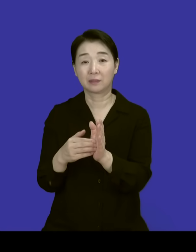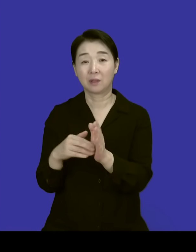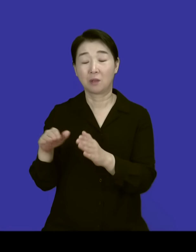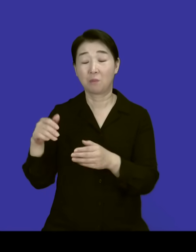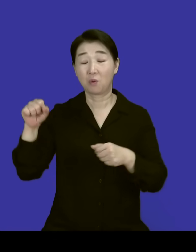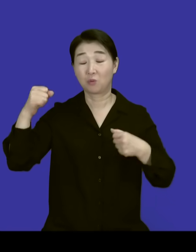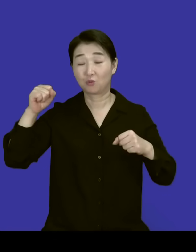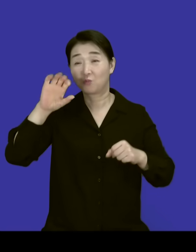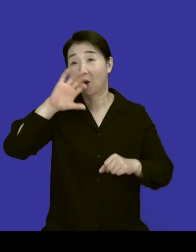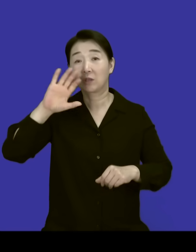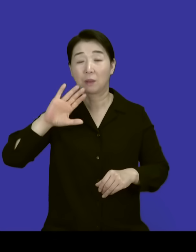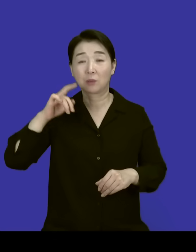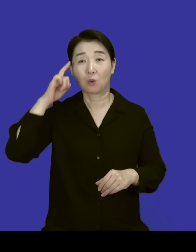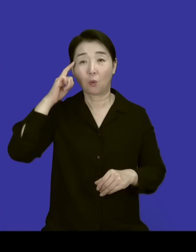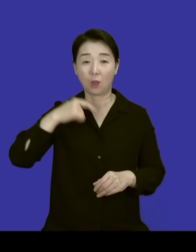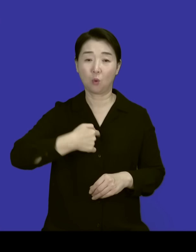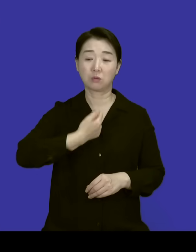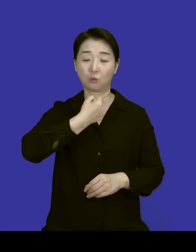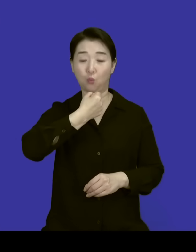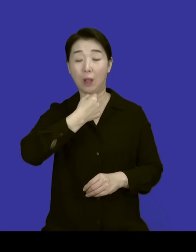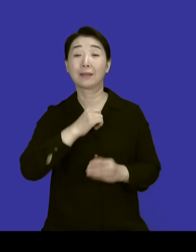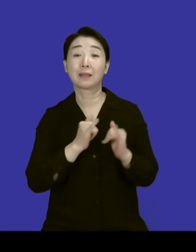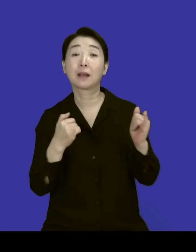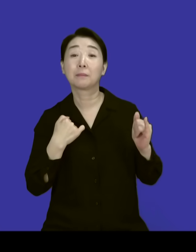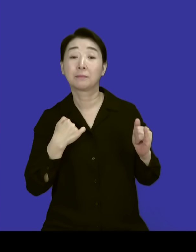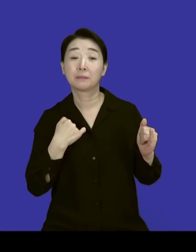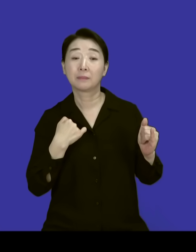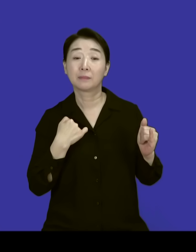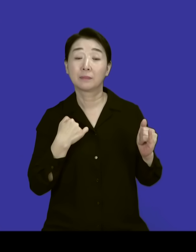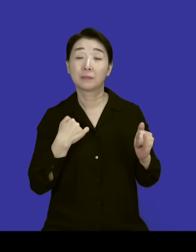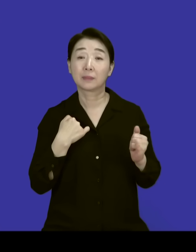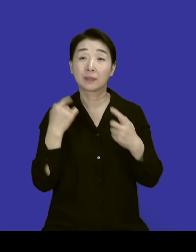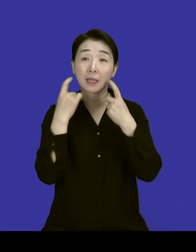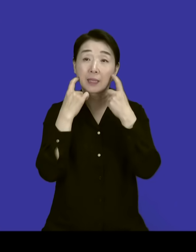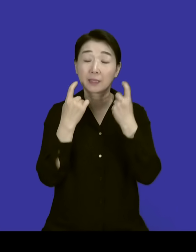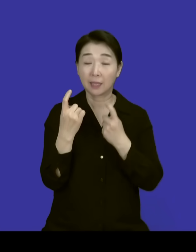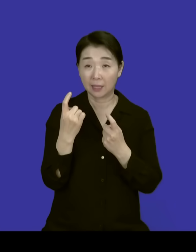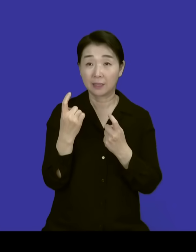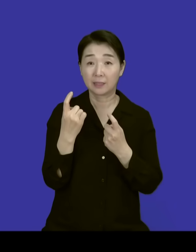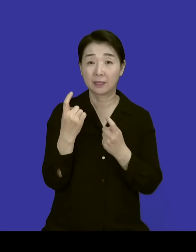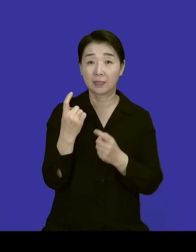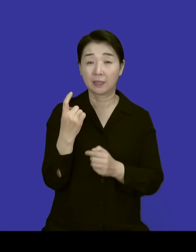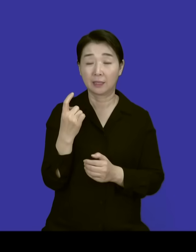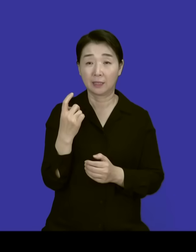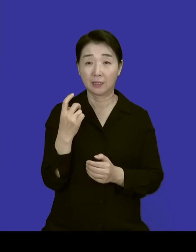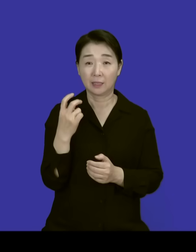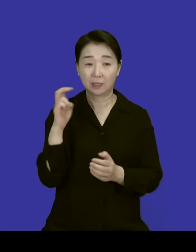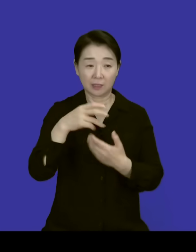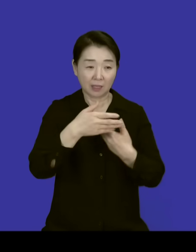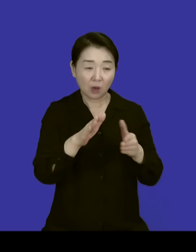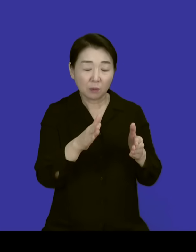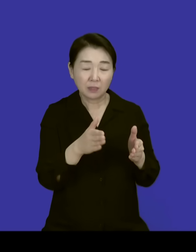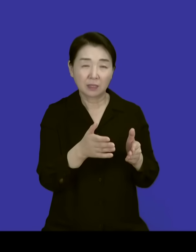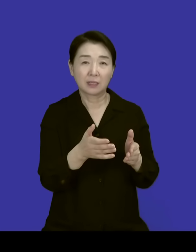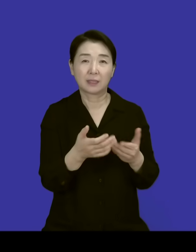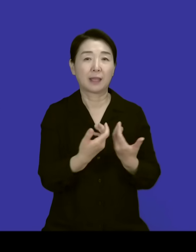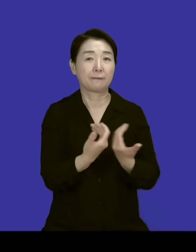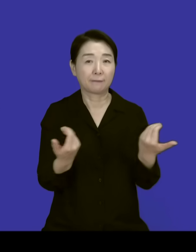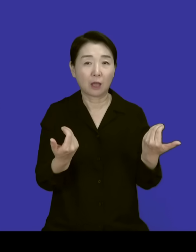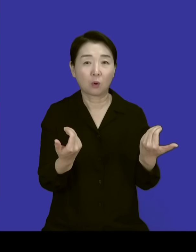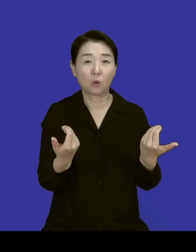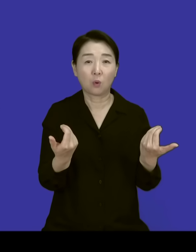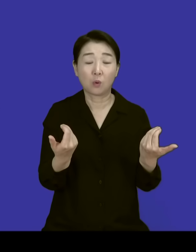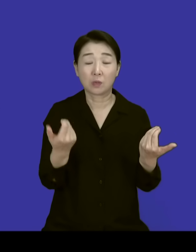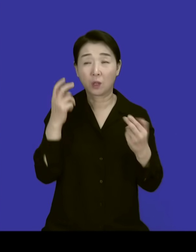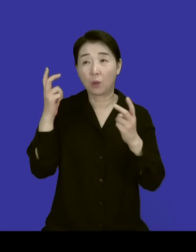막 춤을 추면서 연습한 게 아니고 저는 싱어송라이터였기 네, 때문에 네, 네. 작업실도 전 따로 있었고 그냥 회사만 YG였던 거지. 네. 그러니까 소속. 예. 네, 소속만 거기였던 거지.